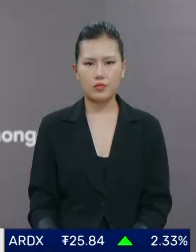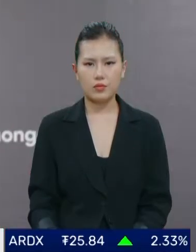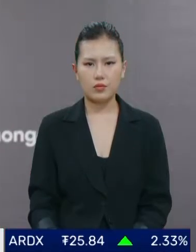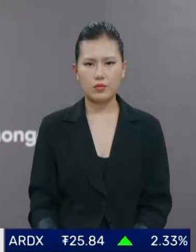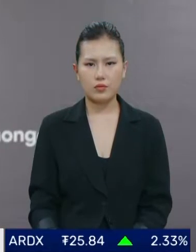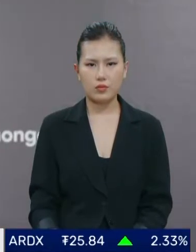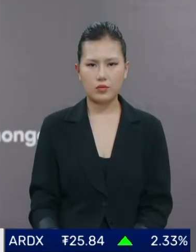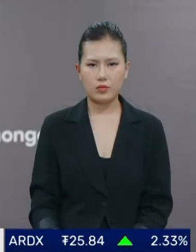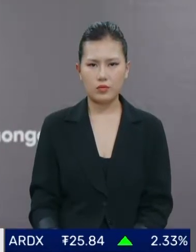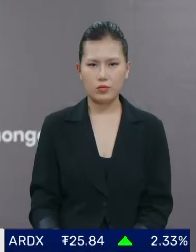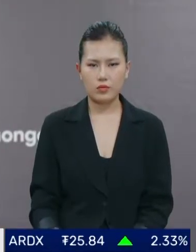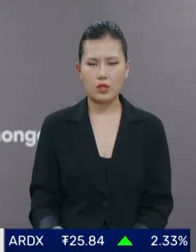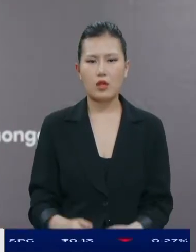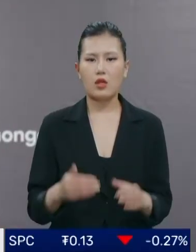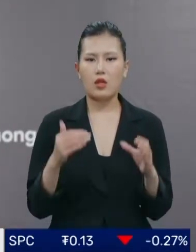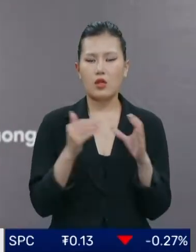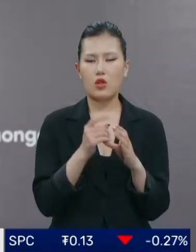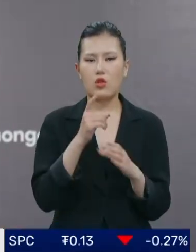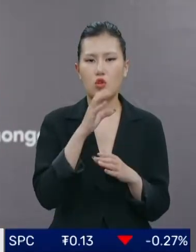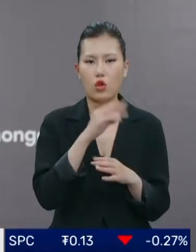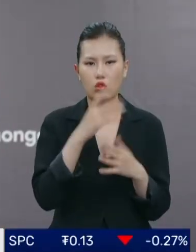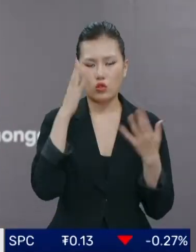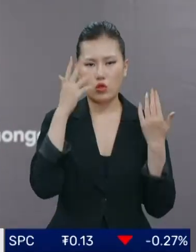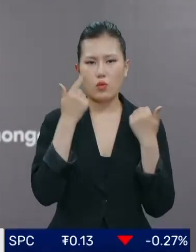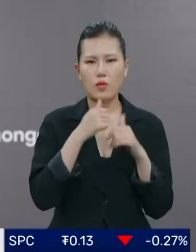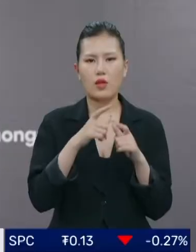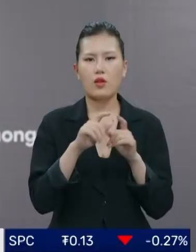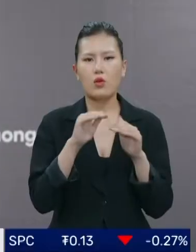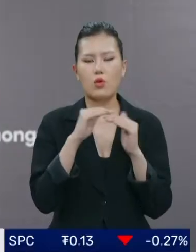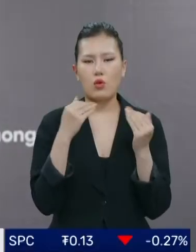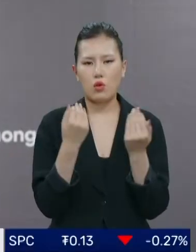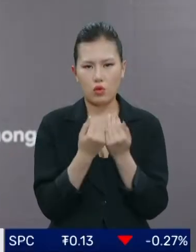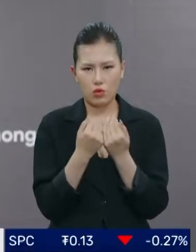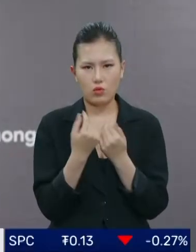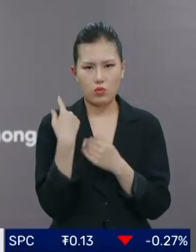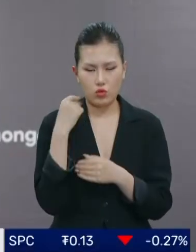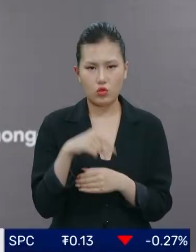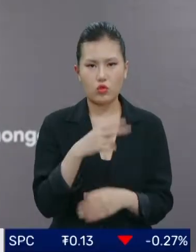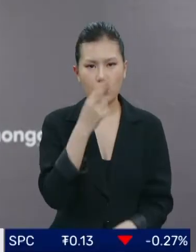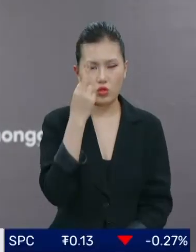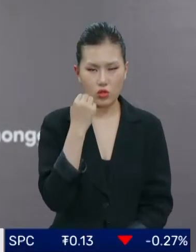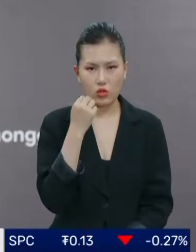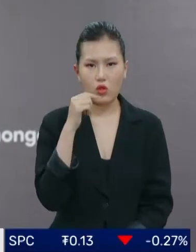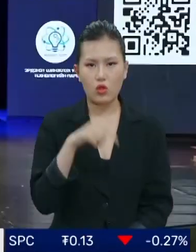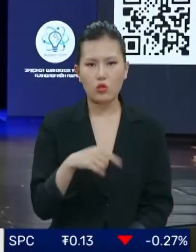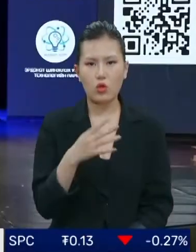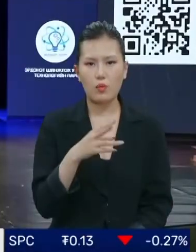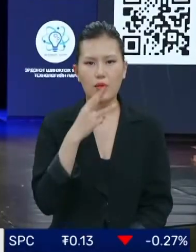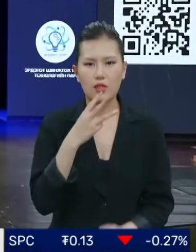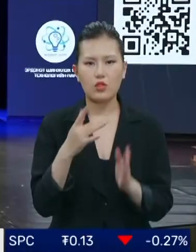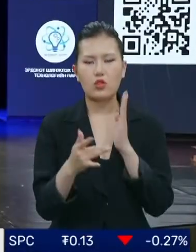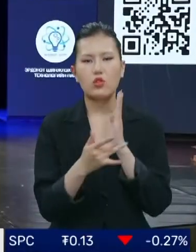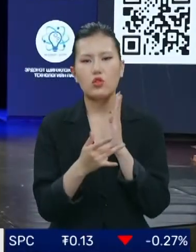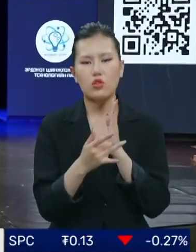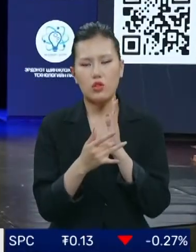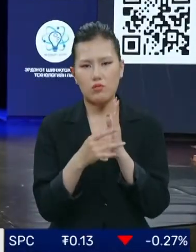Өнөөдөр зохион байгуулагдаж буй эдийн засгийн форум 2 дахь өдрөө үргэлжилж байна. Өнөөдөр бол мэдээлэл технологийн салбарын өдөр байгаа. Өнөөдрийн гол